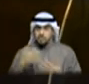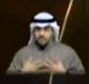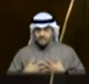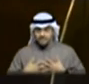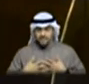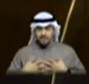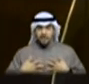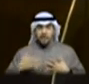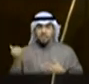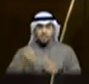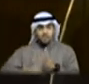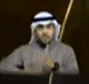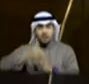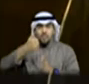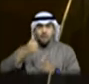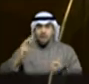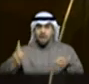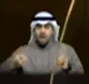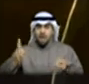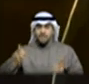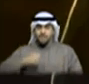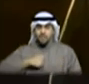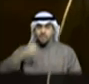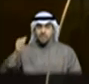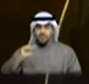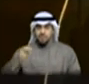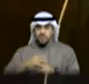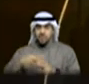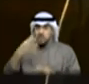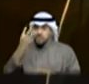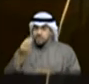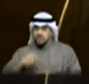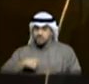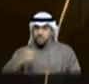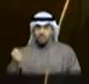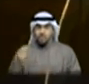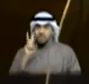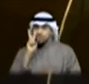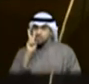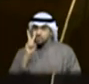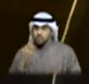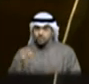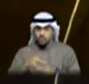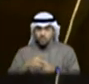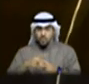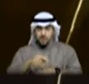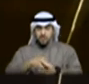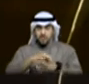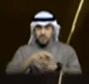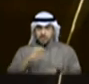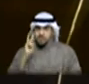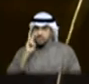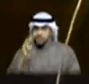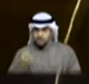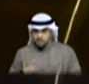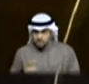والسرور باحتفالاتنا الوطنية يؤكد قدرة الشعب الكويتي الكريم على الإبداع والابتكار والتعبير